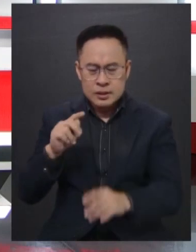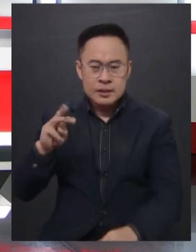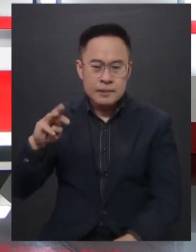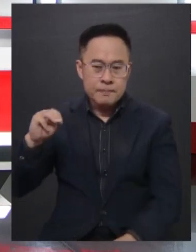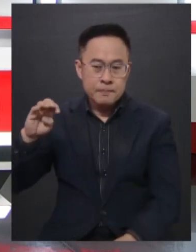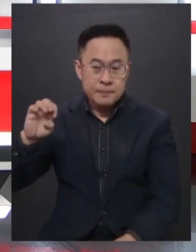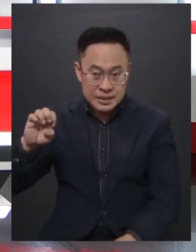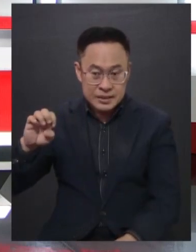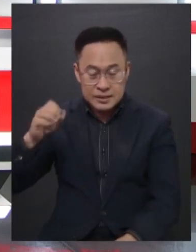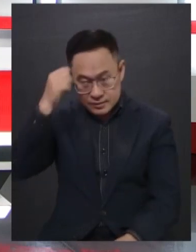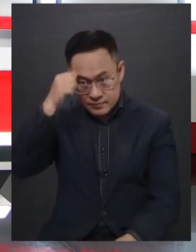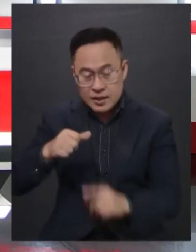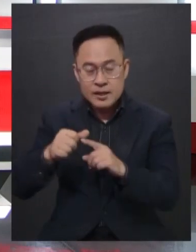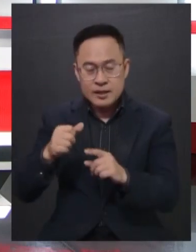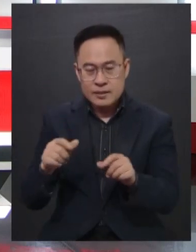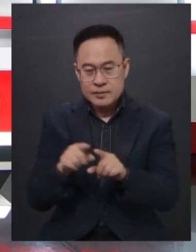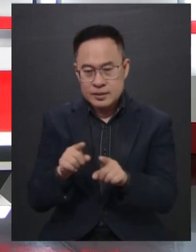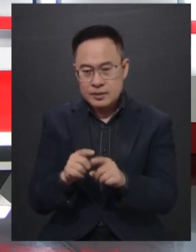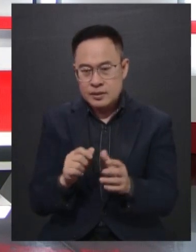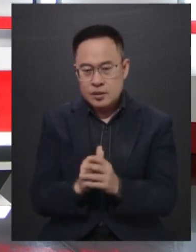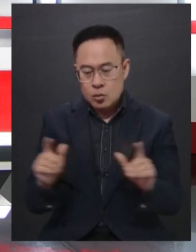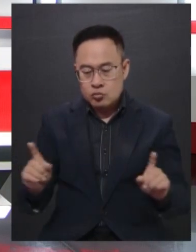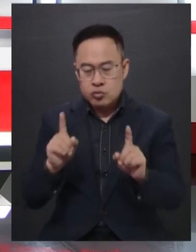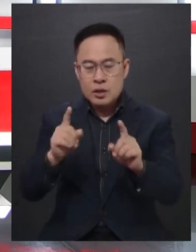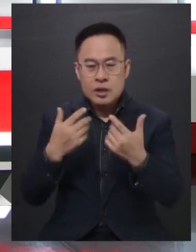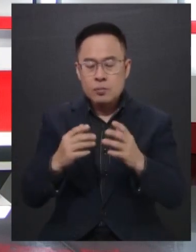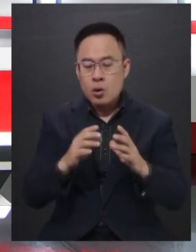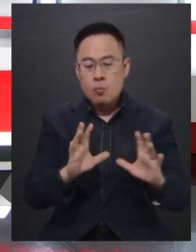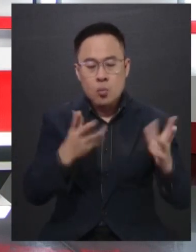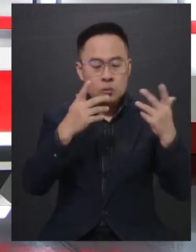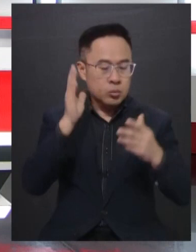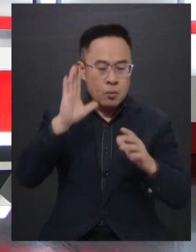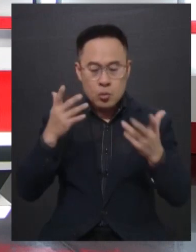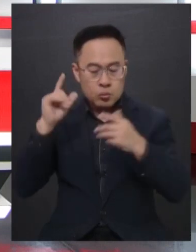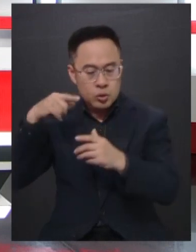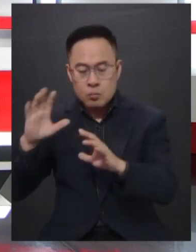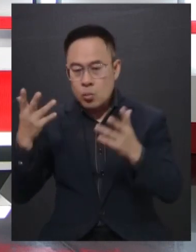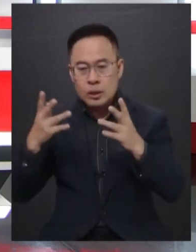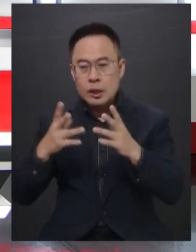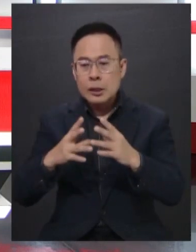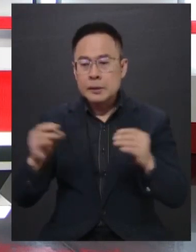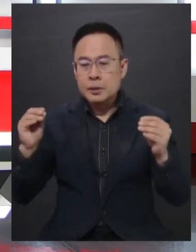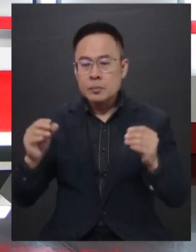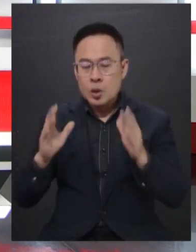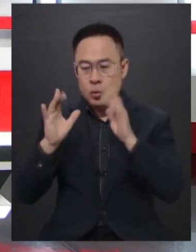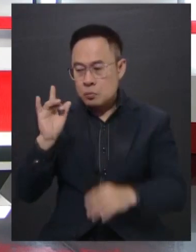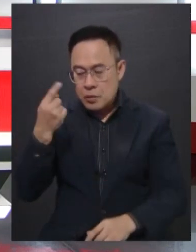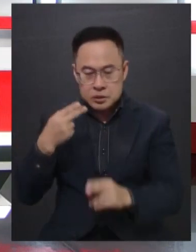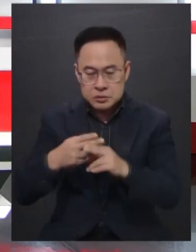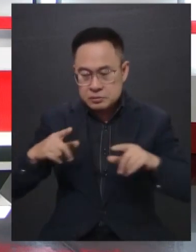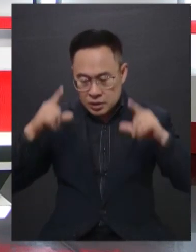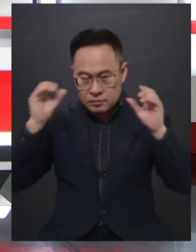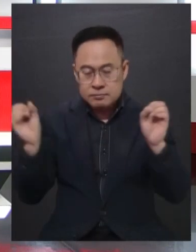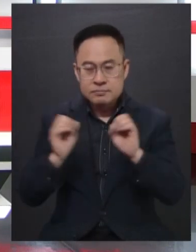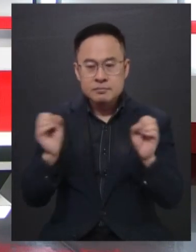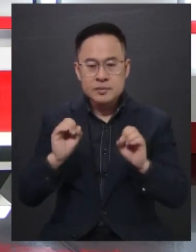มมี่ไงฝ ่ ายหญิงใช่ไหมแต่ว่าหลังจากนั้นมาก็ต้องยอมรับว่ามันก็ยังไม่มีไปสู่ระดับนั้นนะครับก ็ เอาใจช่วยนะ